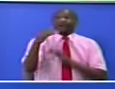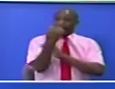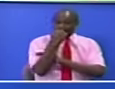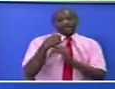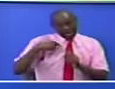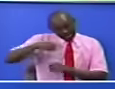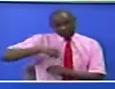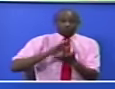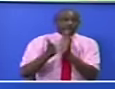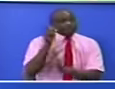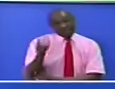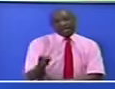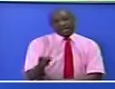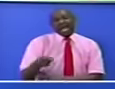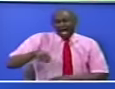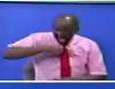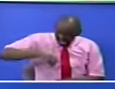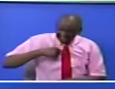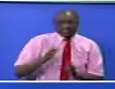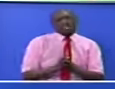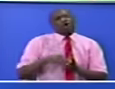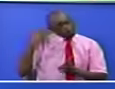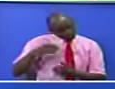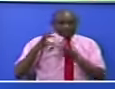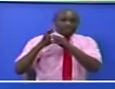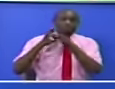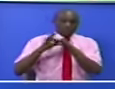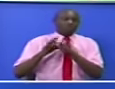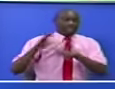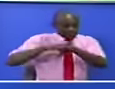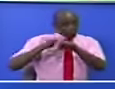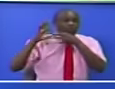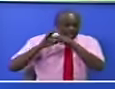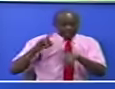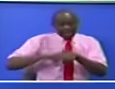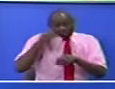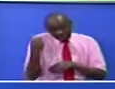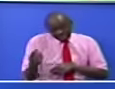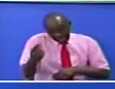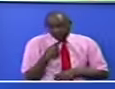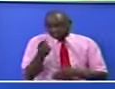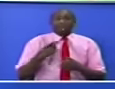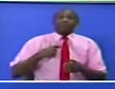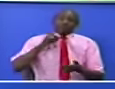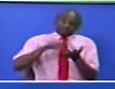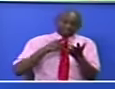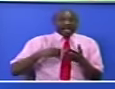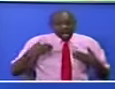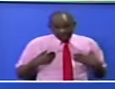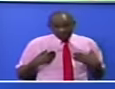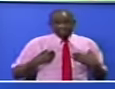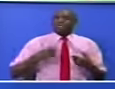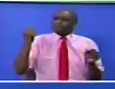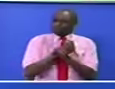msamaha, na sisi kama desturi ya Wakikuyu, mtoto akikuja kwako akwambie mama nimekosa,